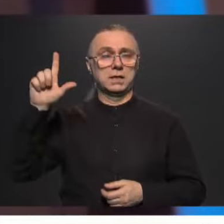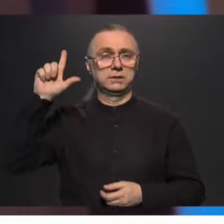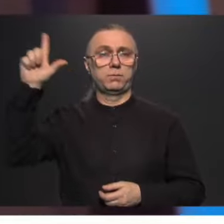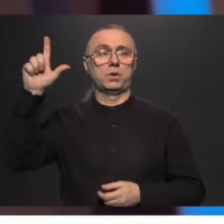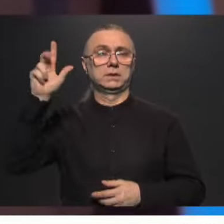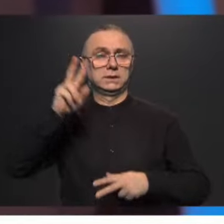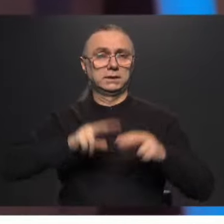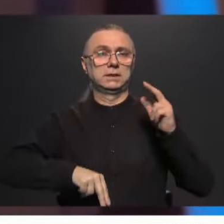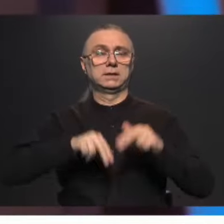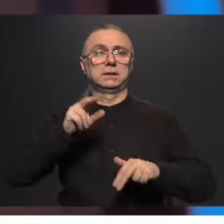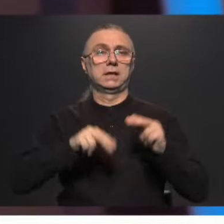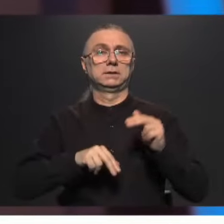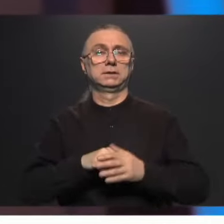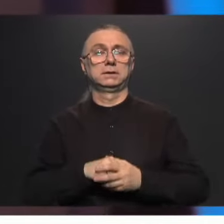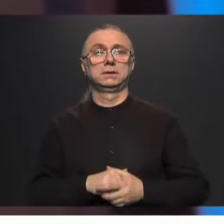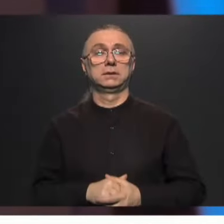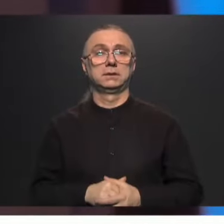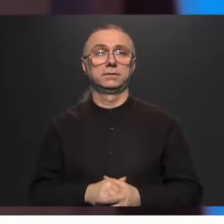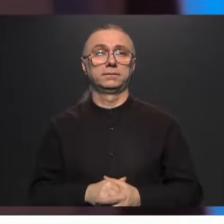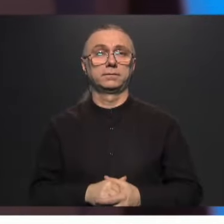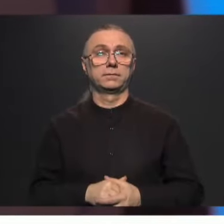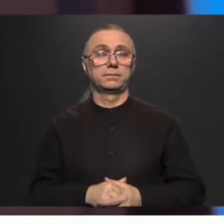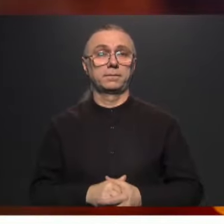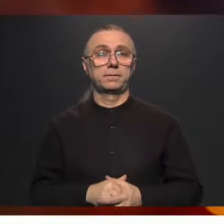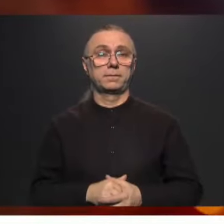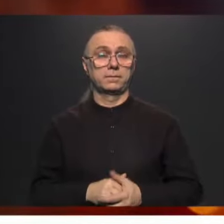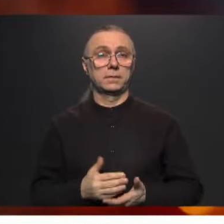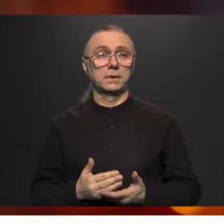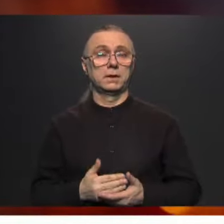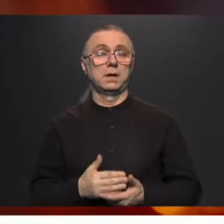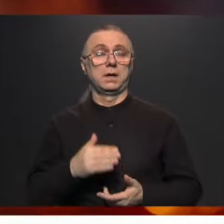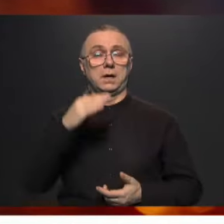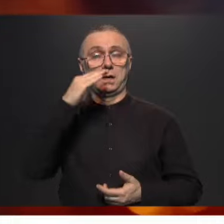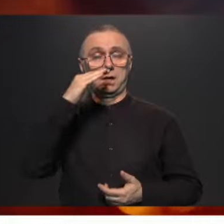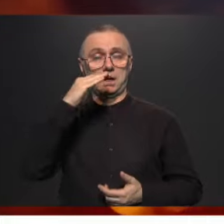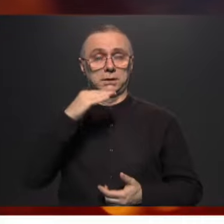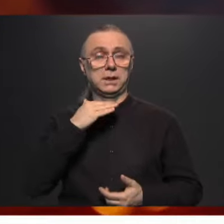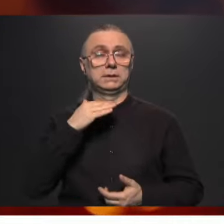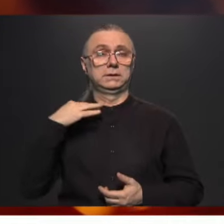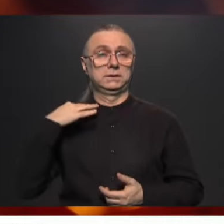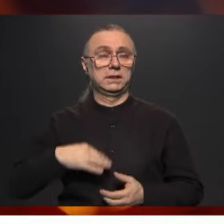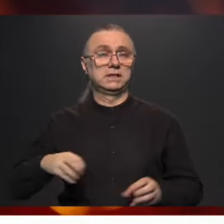это три лица имеет. Отца, Сына и Святаго Духа. Да, соответственно, где Христос,